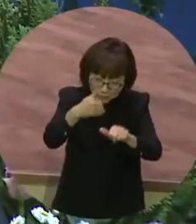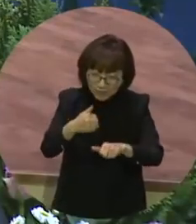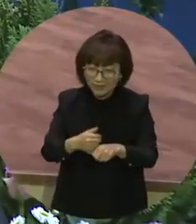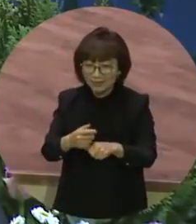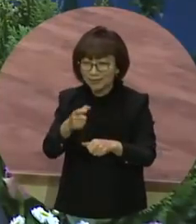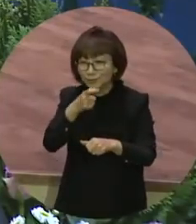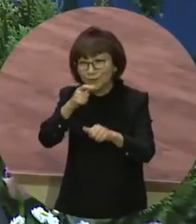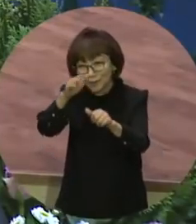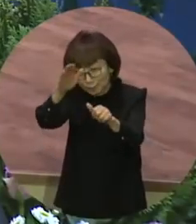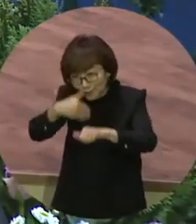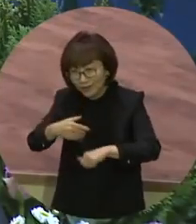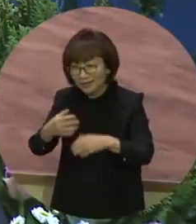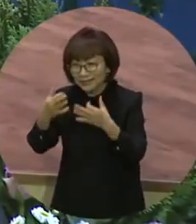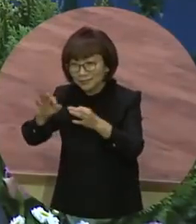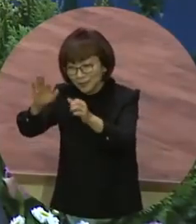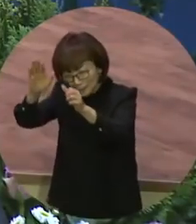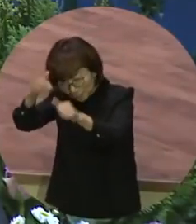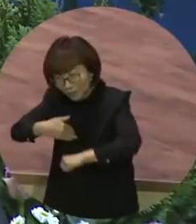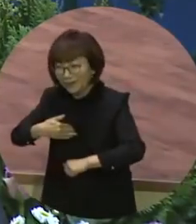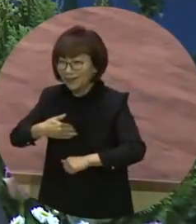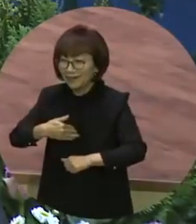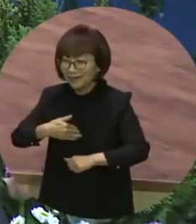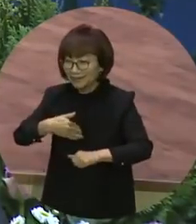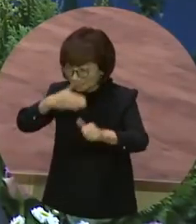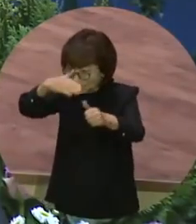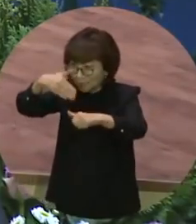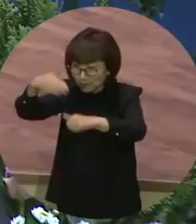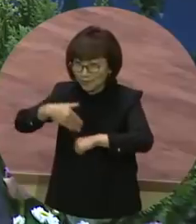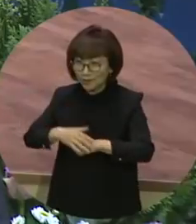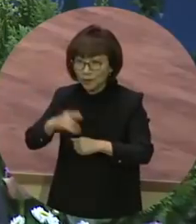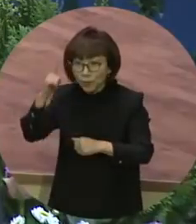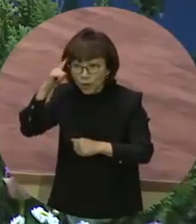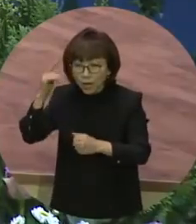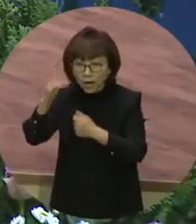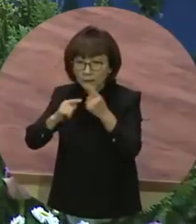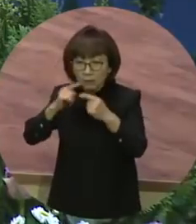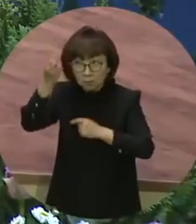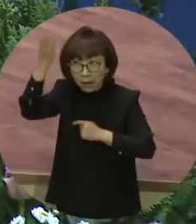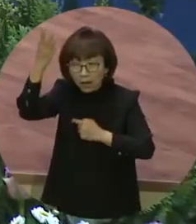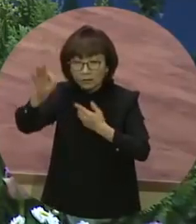거예요. 안 그러면 자꾸 자기 방법으로 빠져나가니까.